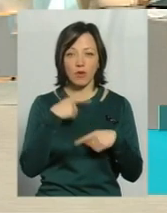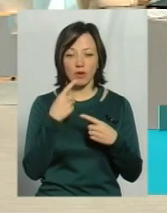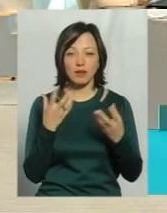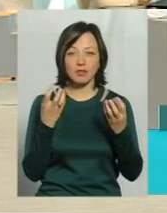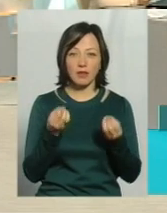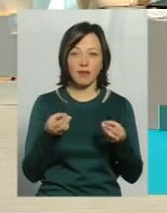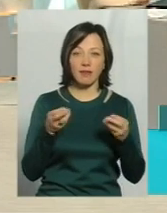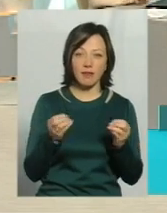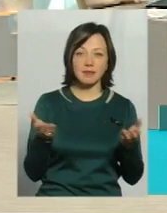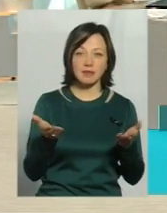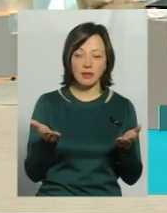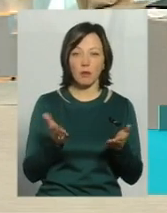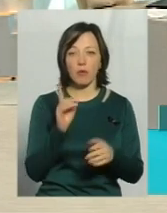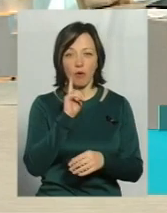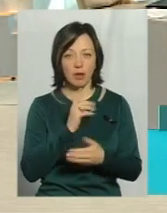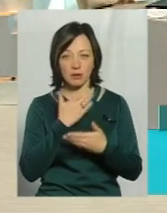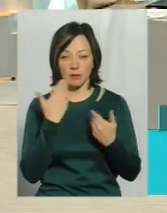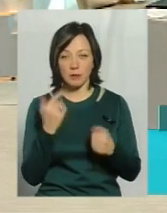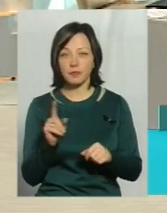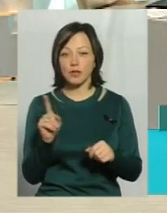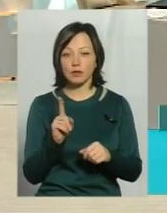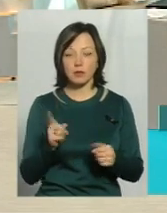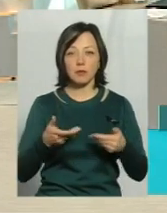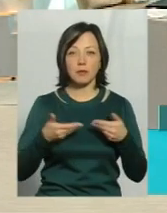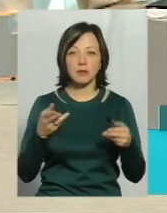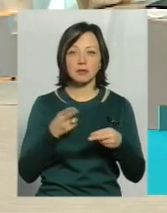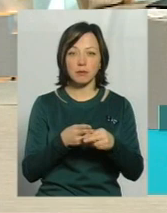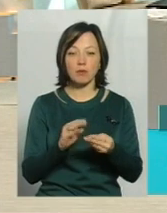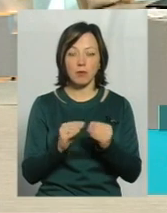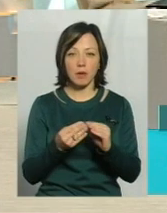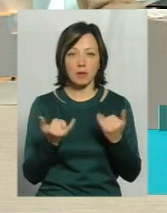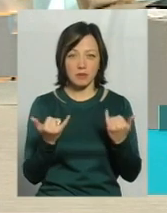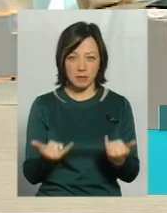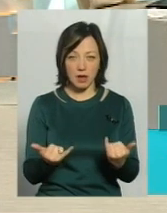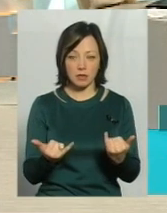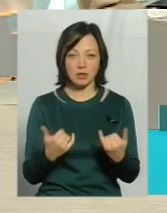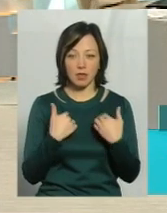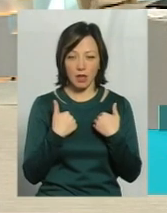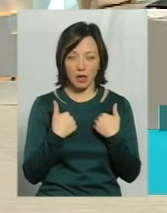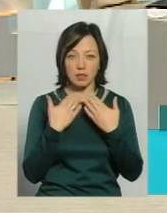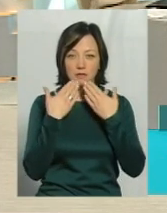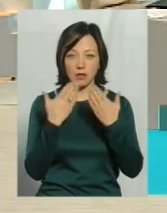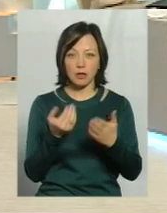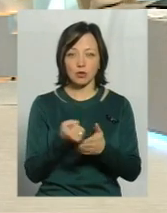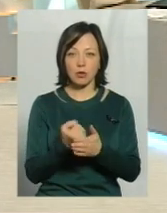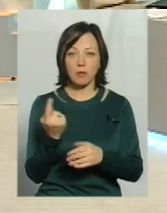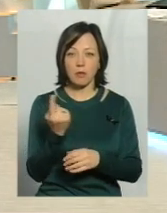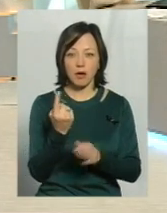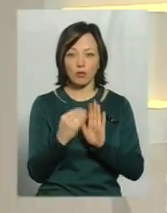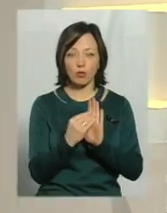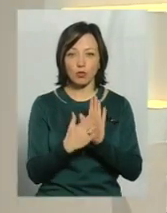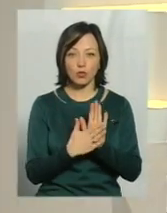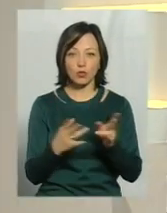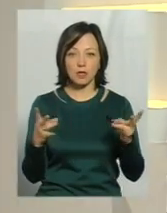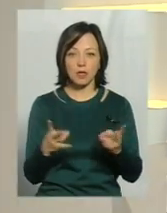вариться, але поки ще нема. Але для того, щоб ми зарадили вже проблемі зараз, от я вертаюся все ж таки до першого пункту, що